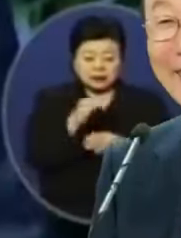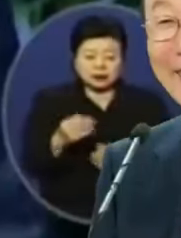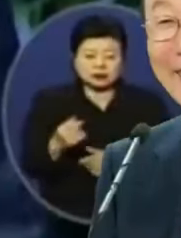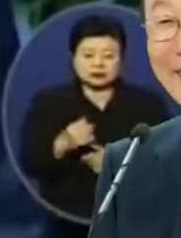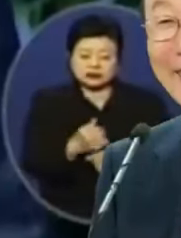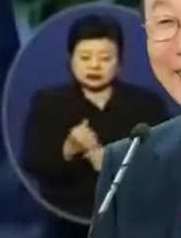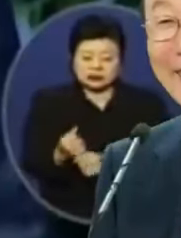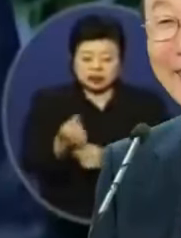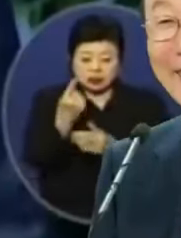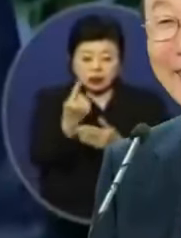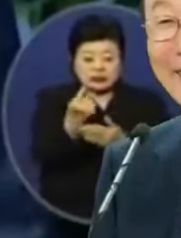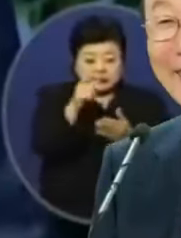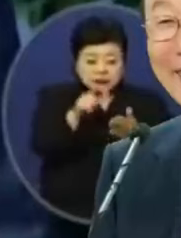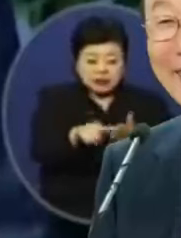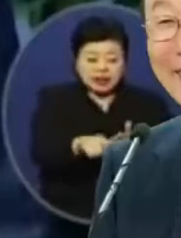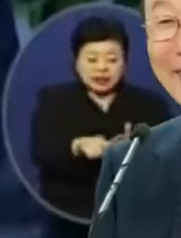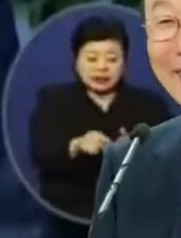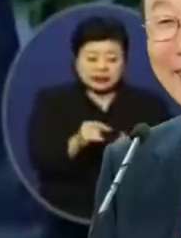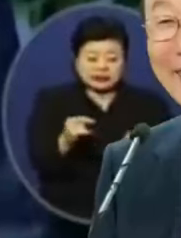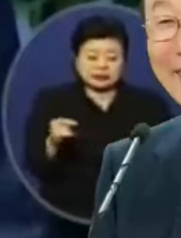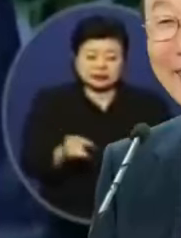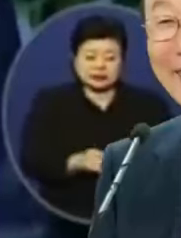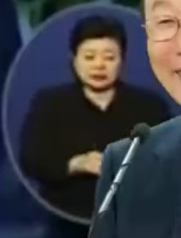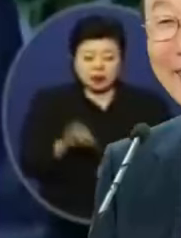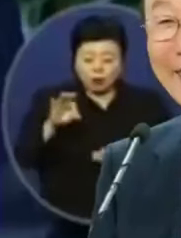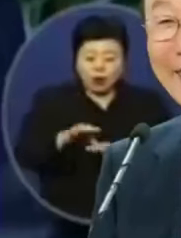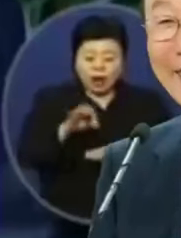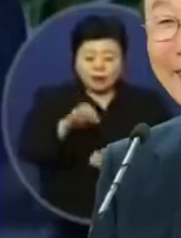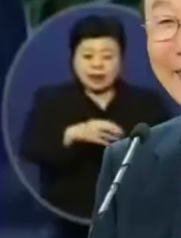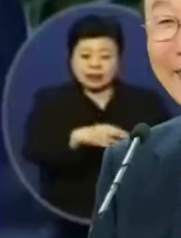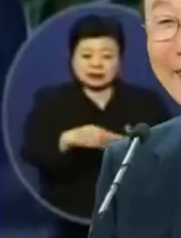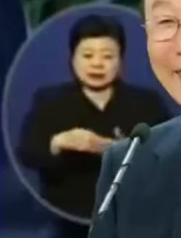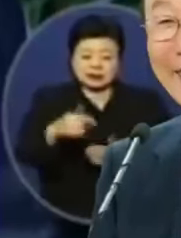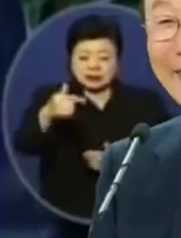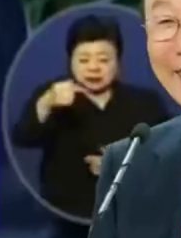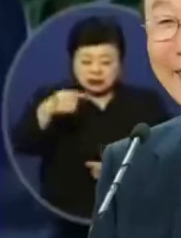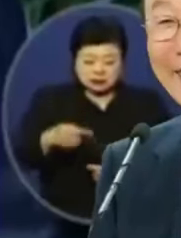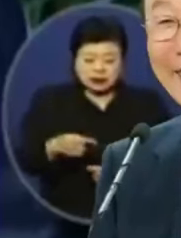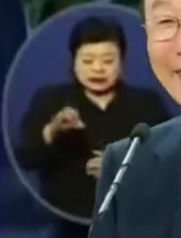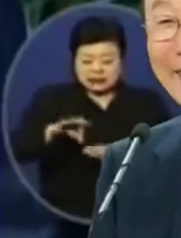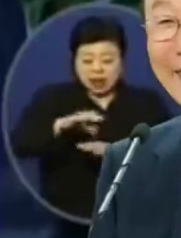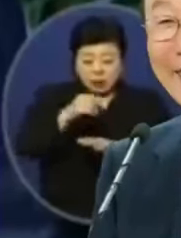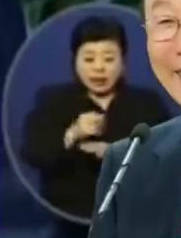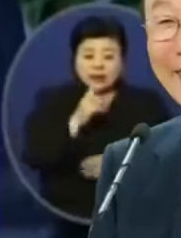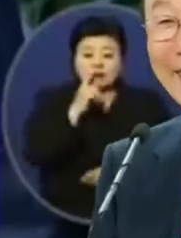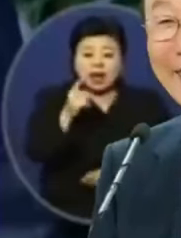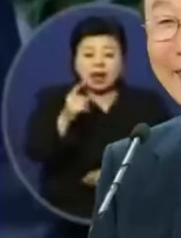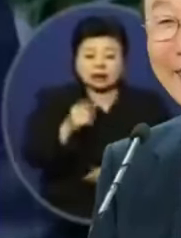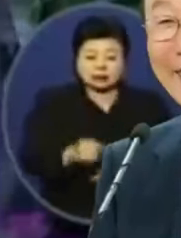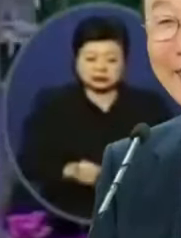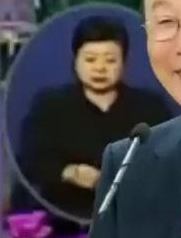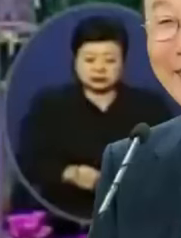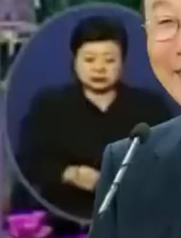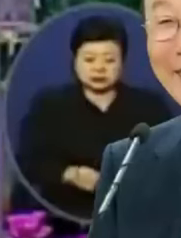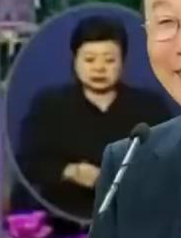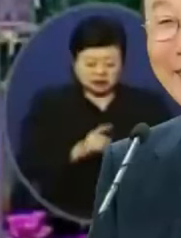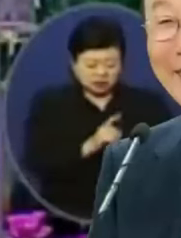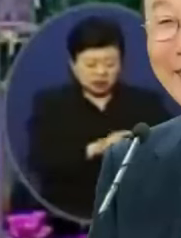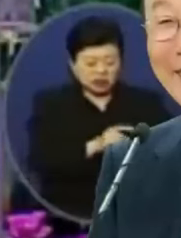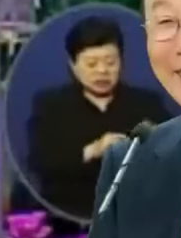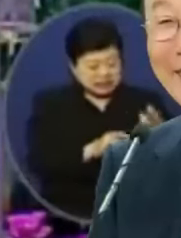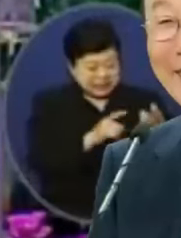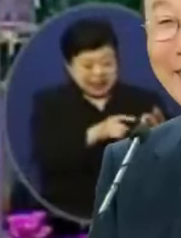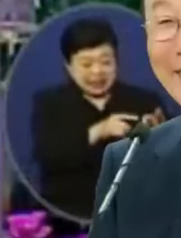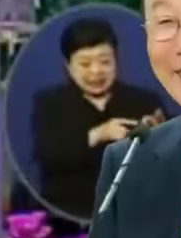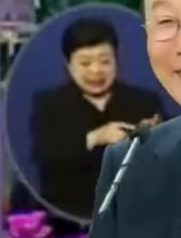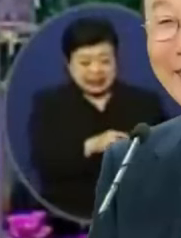끌려오며 그 사람들이 왕의 앞으로 끌어온지라 느부갓네살이 그들에게 물어가로되 사드락 메삭 아벳느고야 너희가